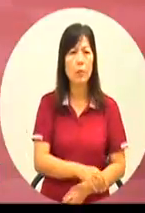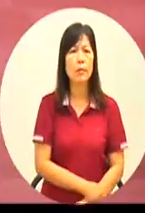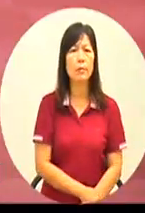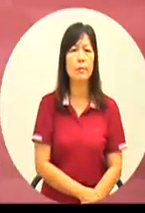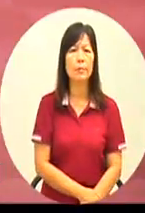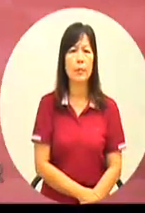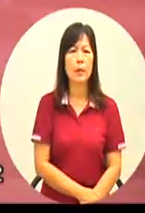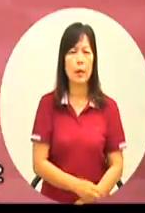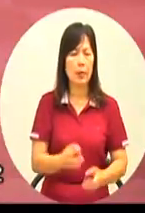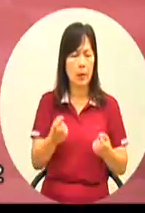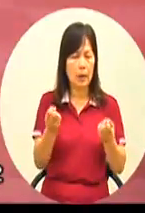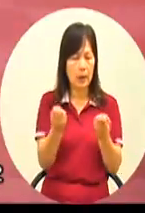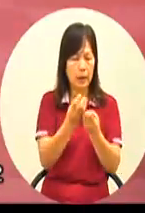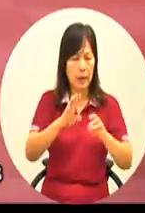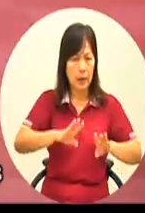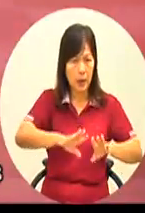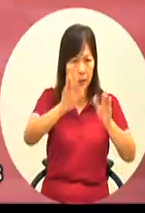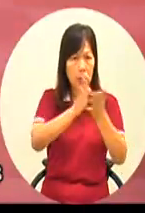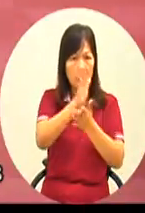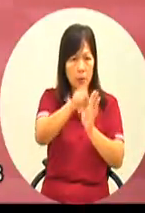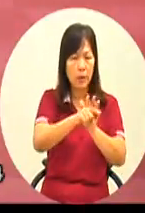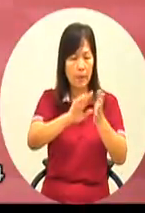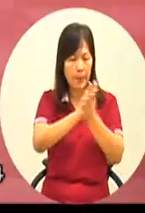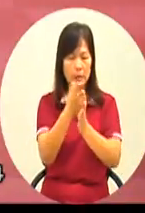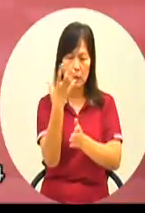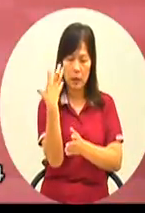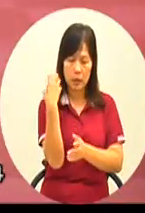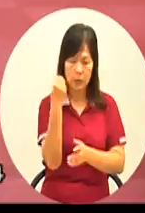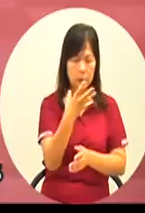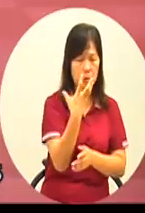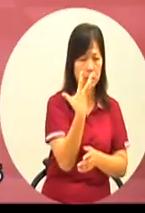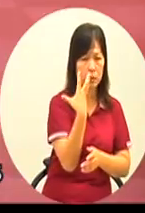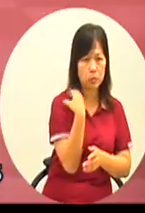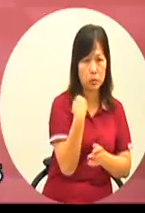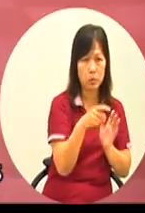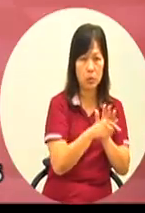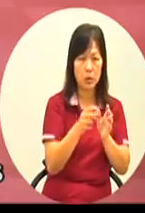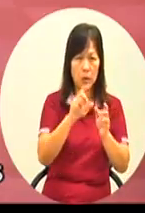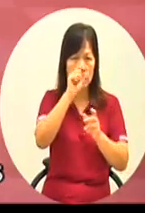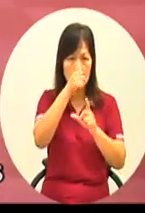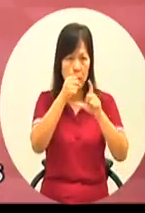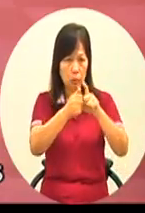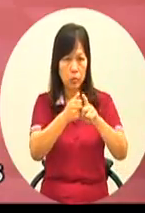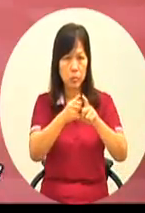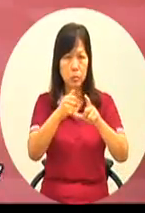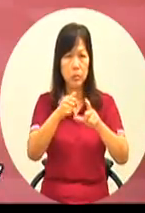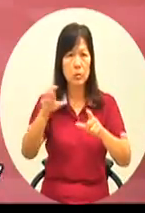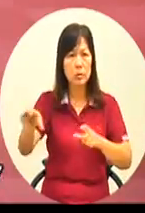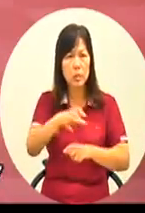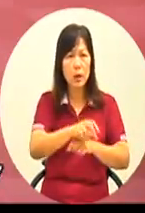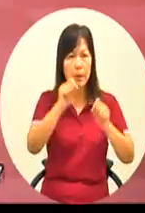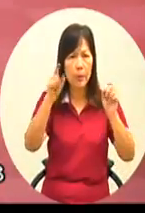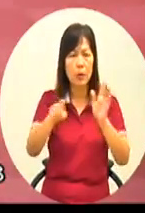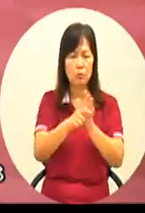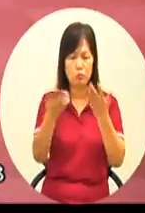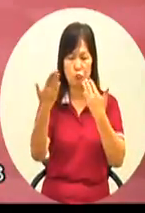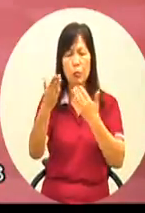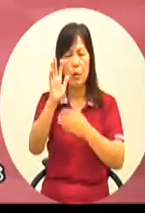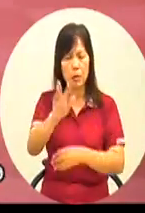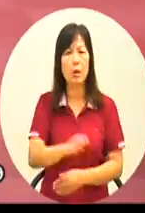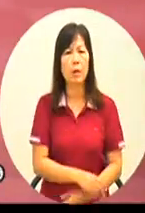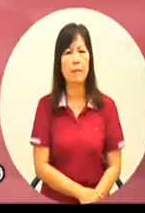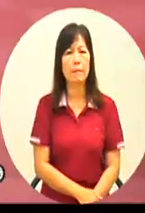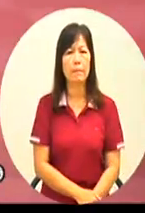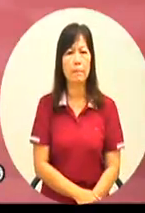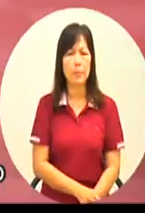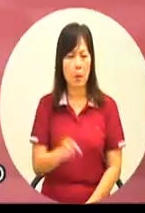开发变成是两个新旧特区，非常的 清楚，很明